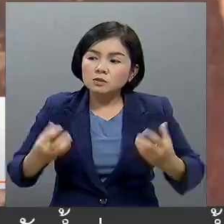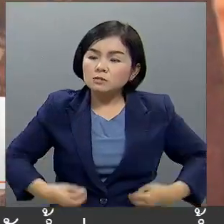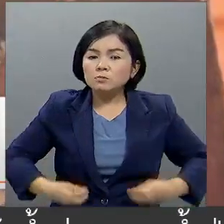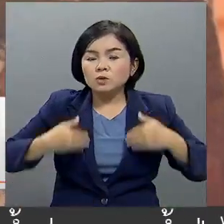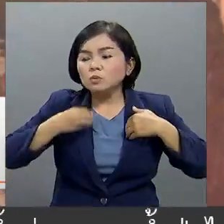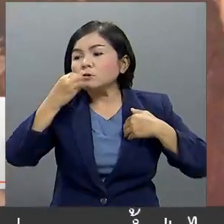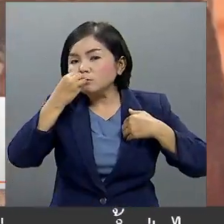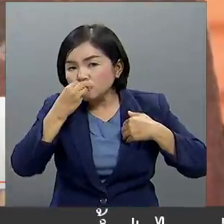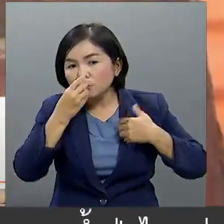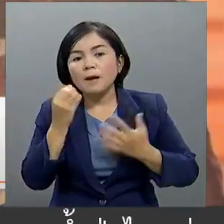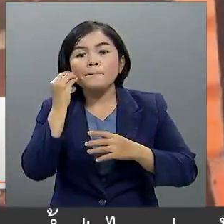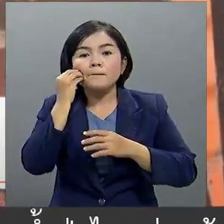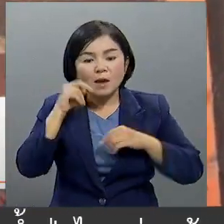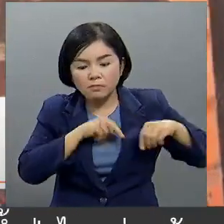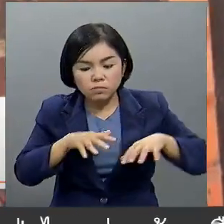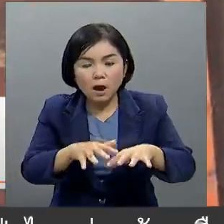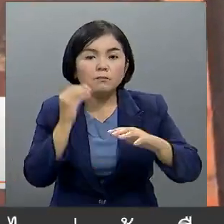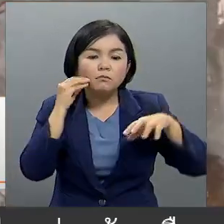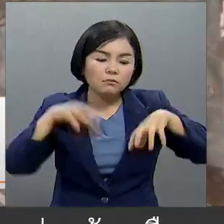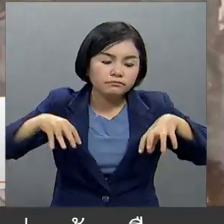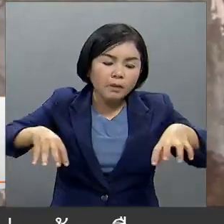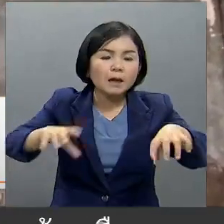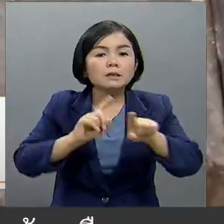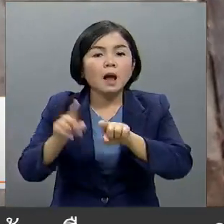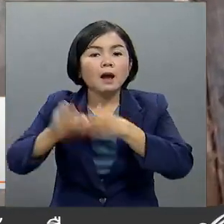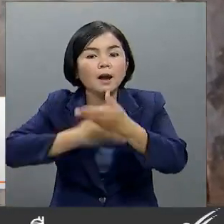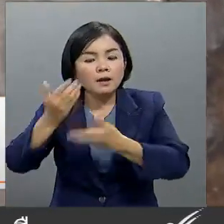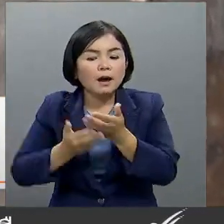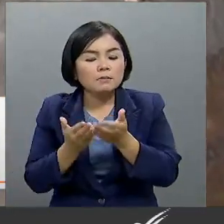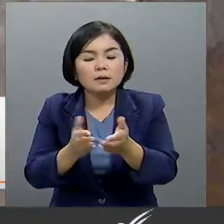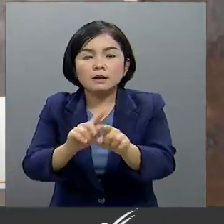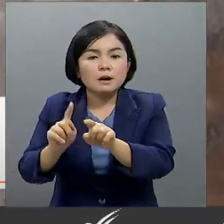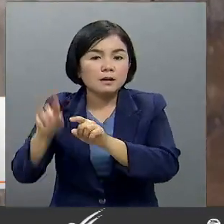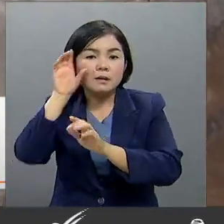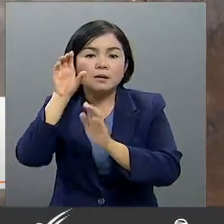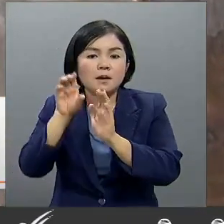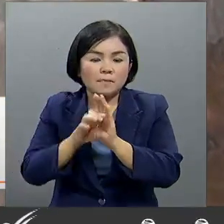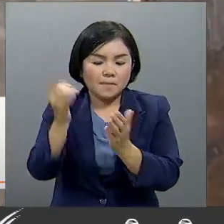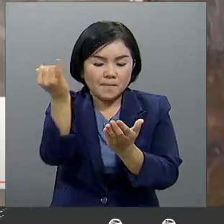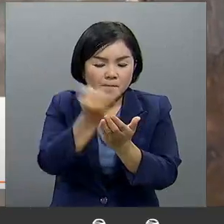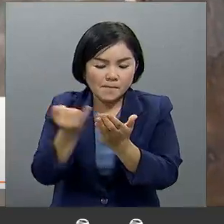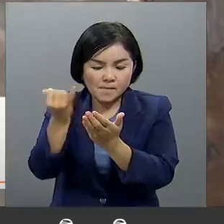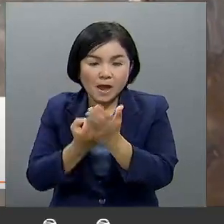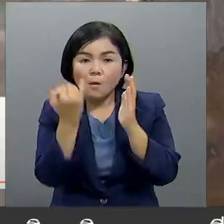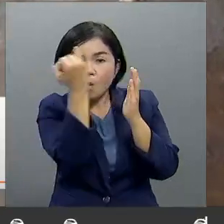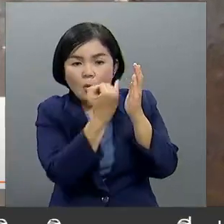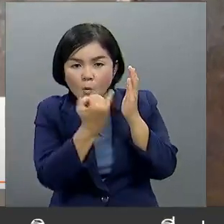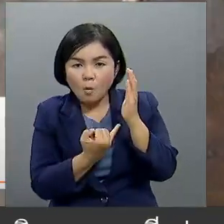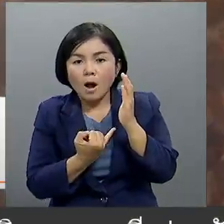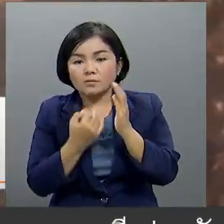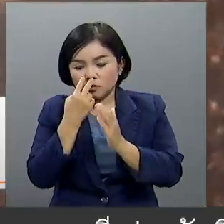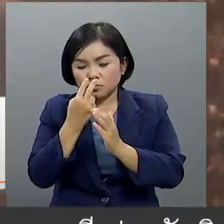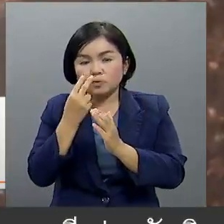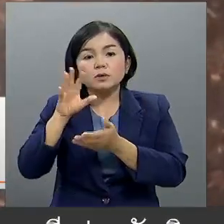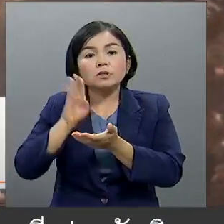แม่น้ำการค้าขายในอดีตจนถึงปัจจุบันปัจจุบันนี้ภาพจิตรกรรมฝาผนังนี้ถูกเก็บรักษาไว้อย่างดีนะครับเพราะเป็นสมบัติอันล้